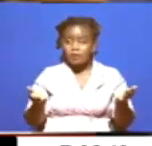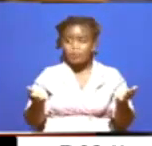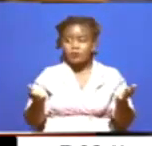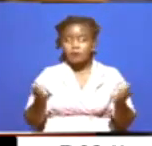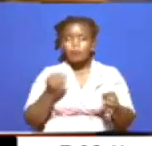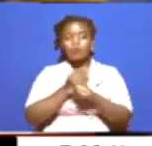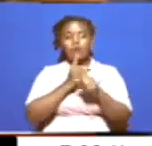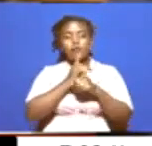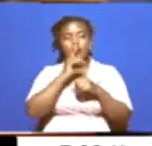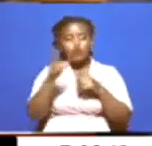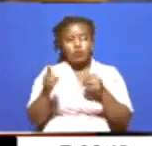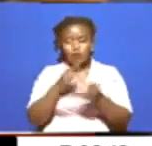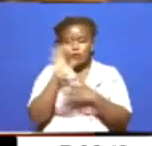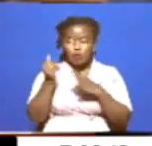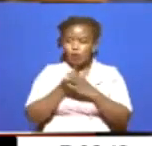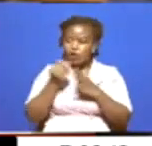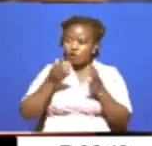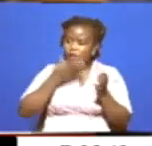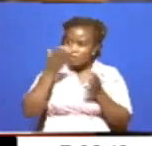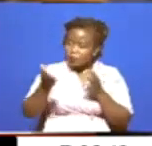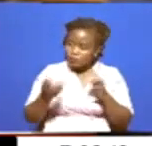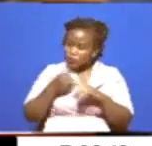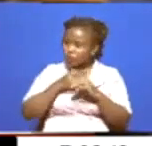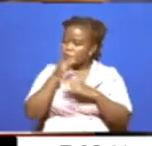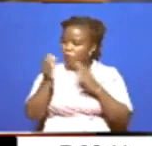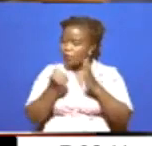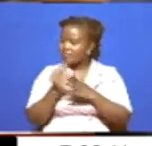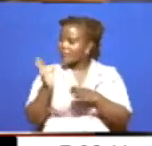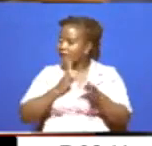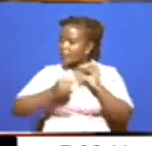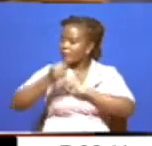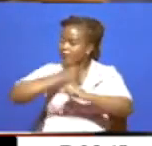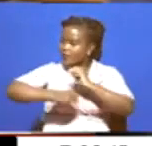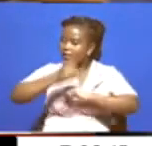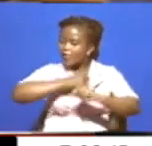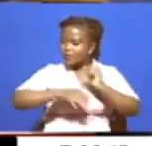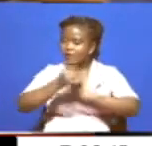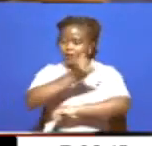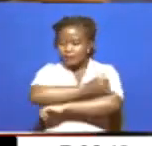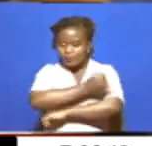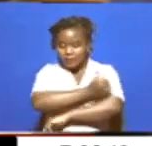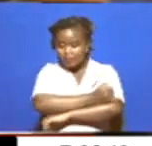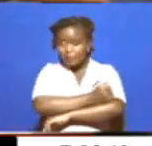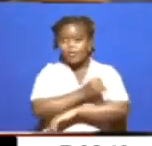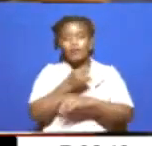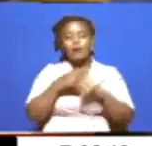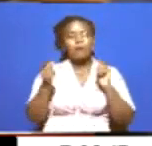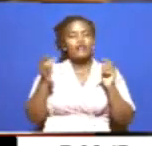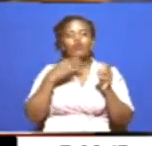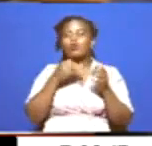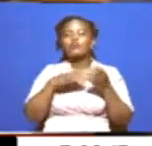prompt response on the part of our security agencies. They have been doing very well, but want to see more